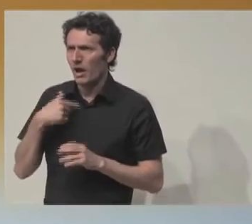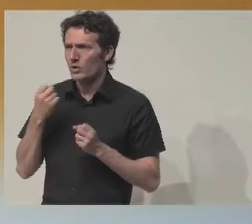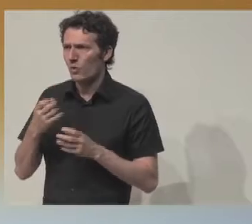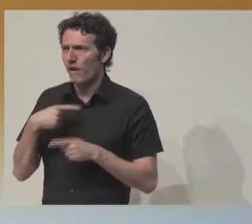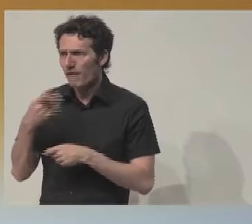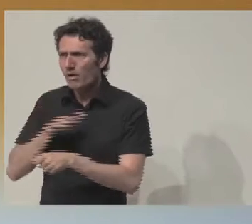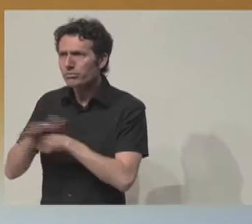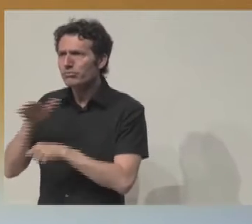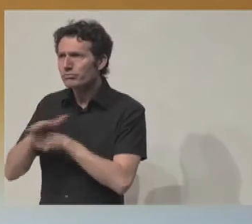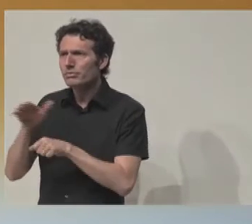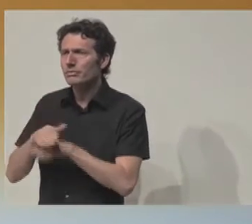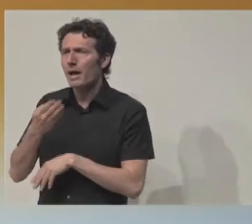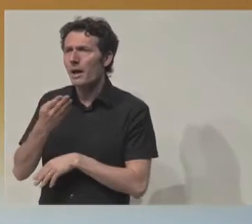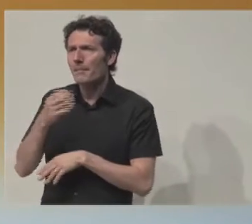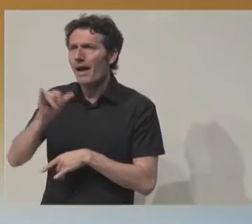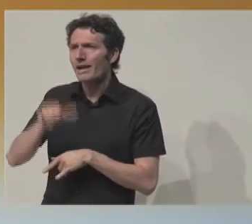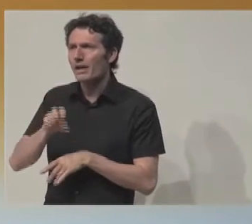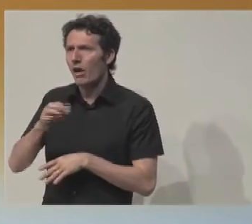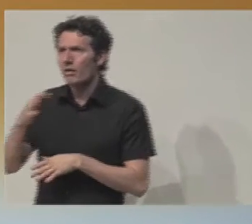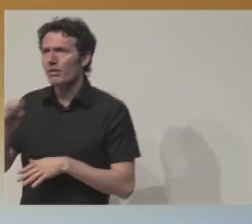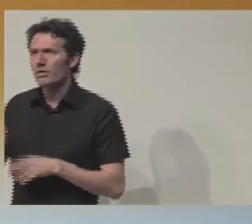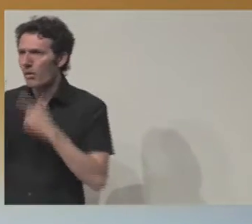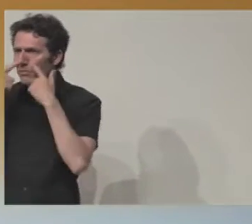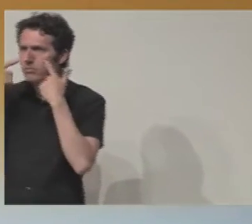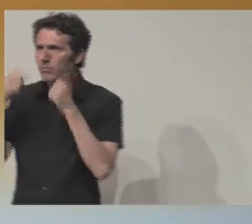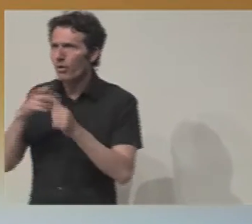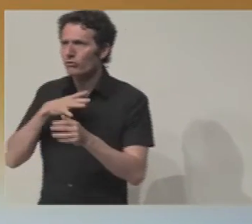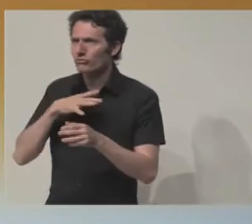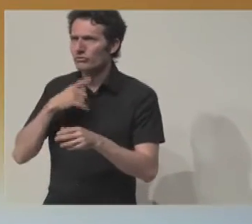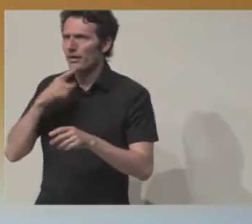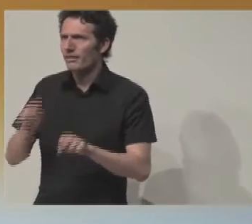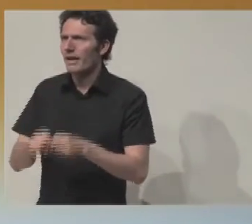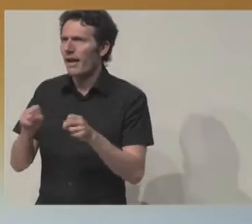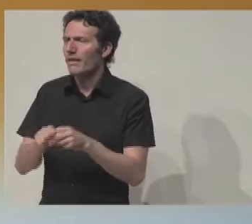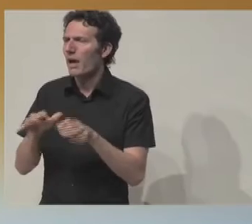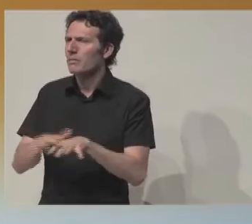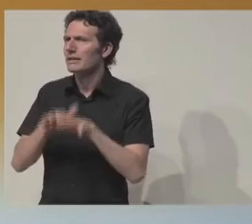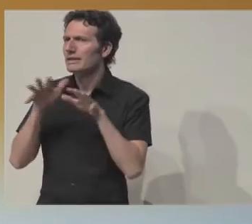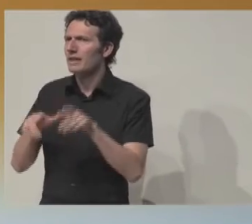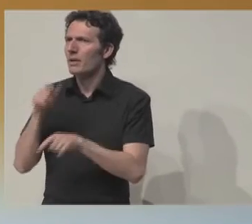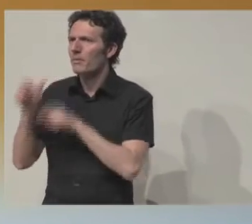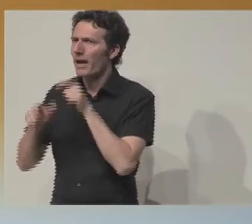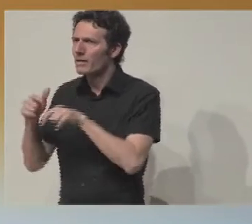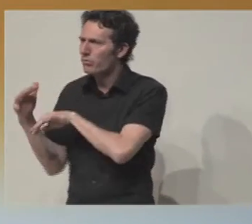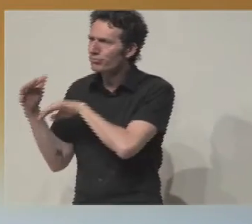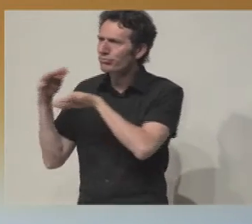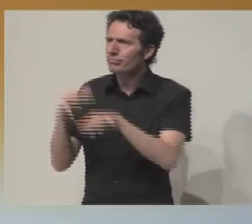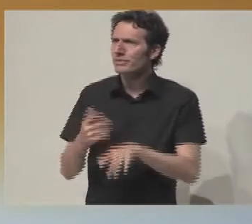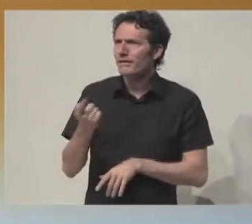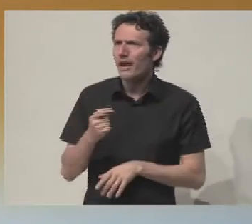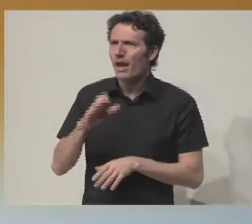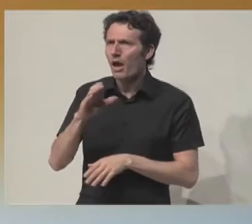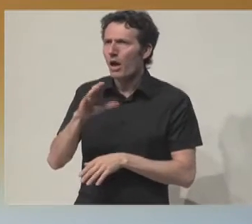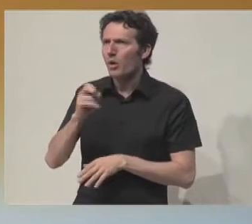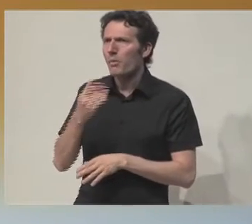allé à mayotte suffit d'aller à mayotte pour voir les dégâts que provoquent les afflux de population comorienne à